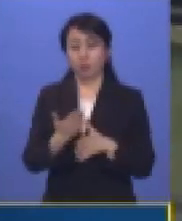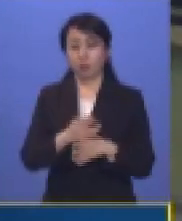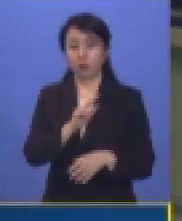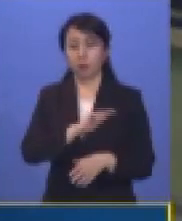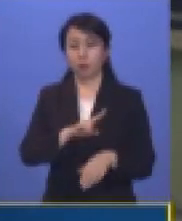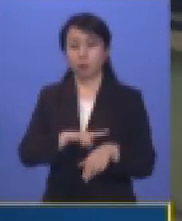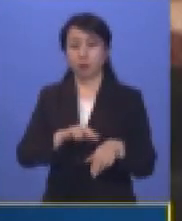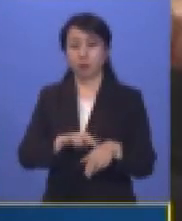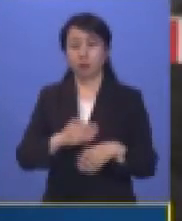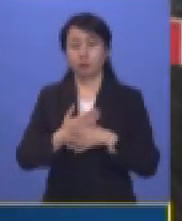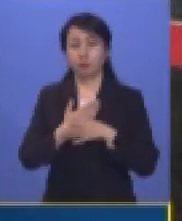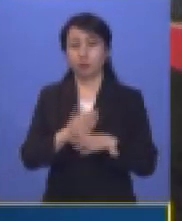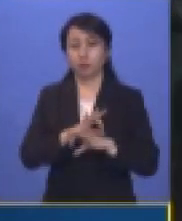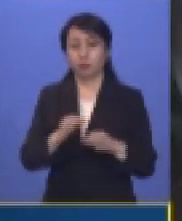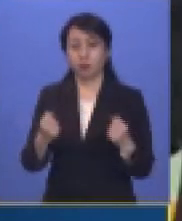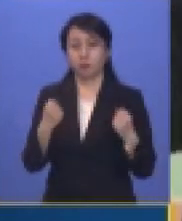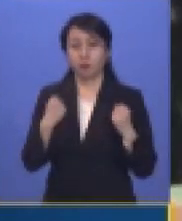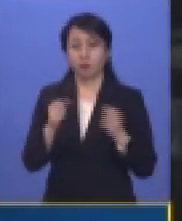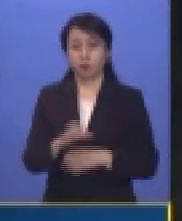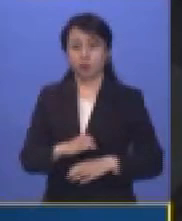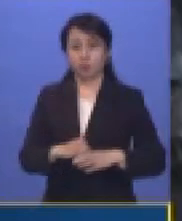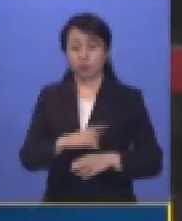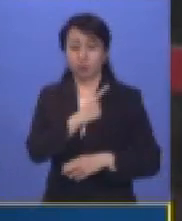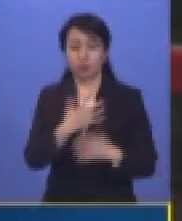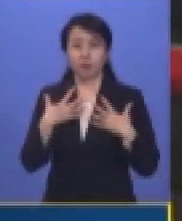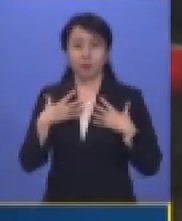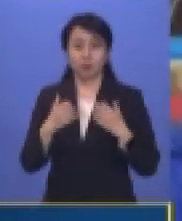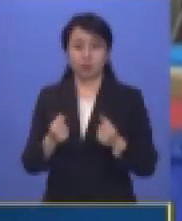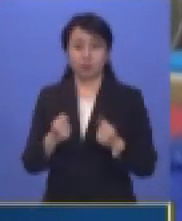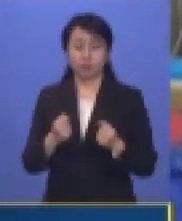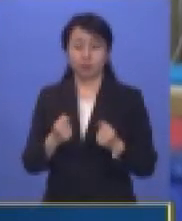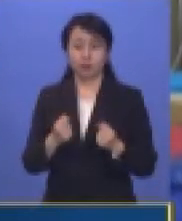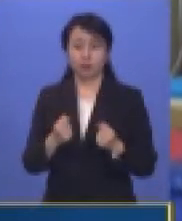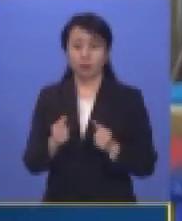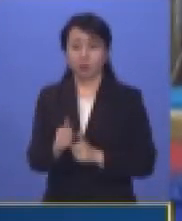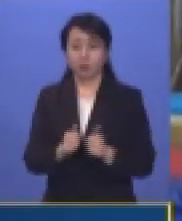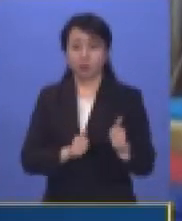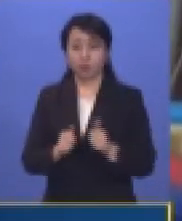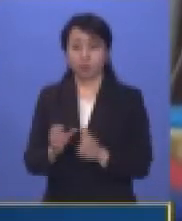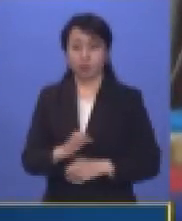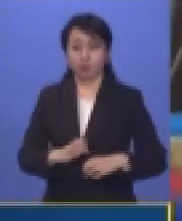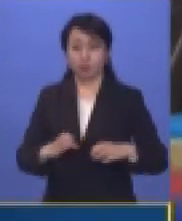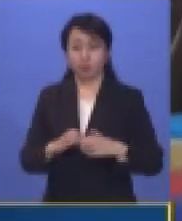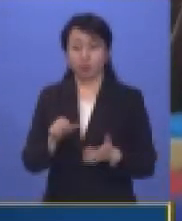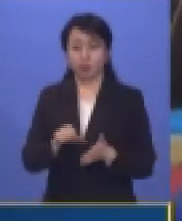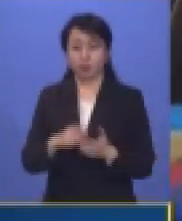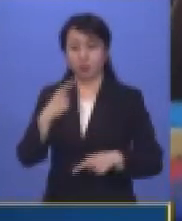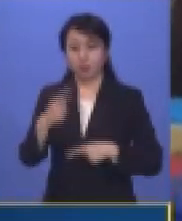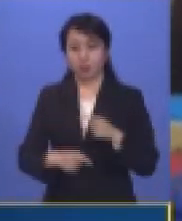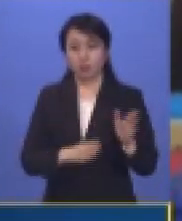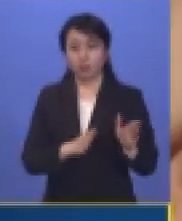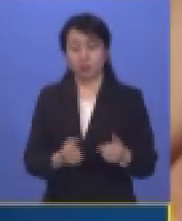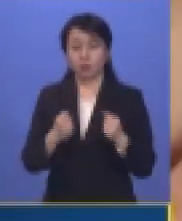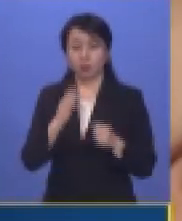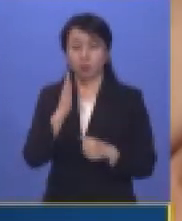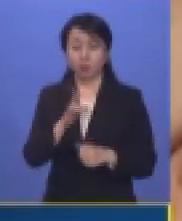сотрудникам полиции поддерживать хорошую физическую форму, укрепляют здоровый дух спортивной состязательности и командную сплоченность. Следующим видом